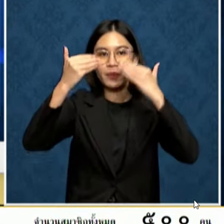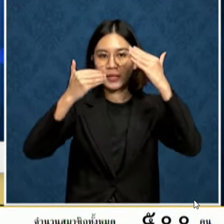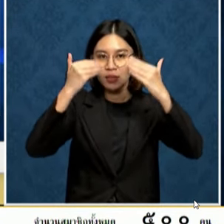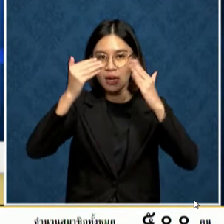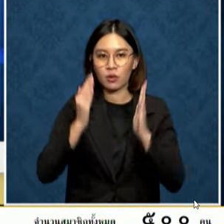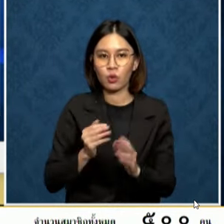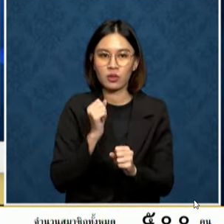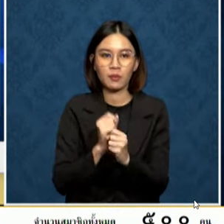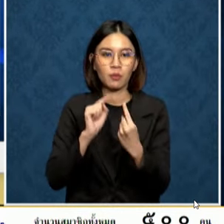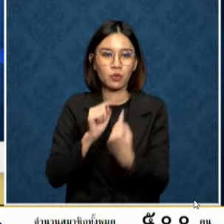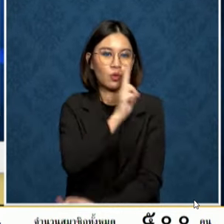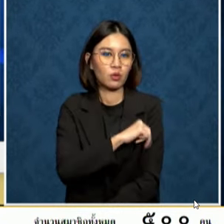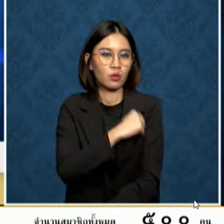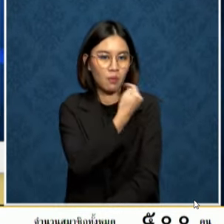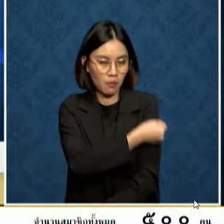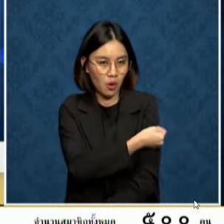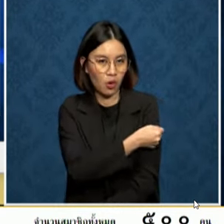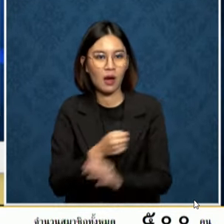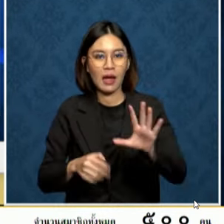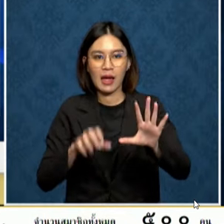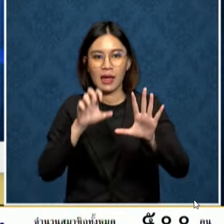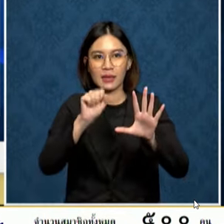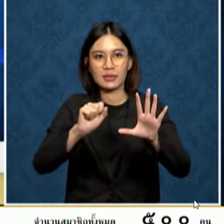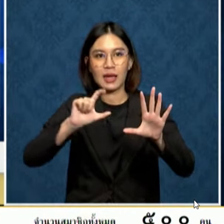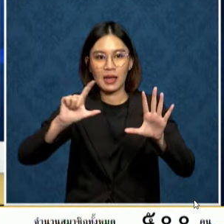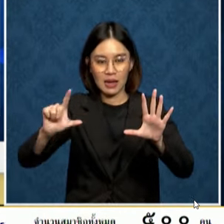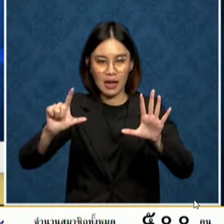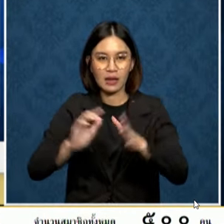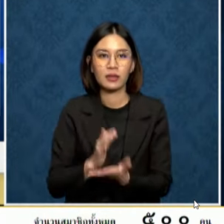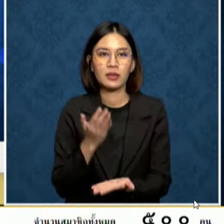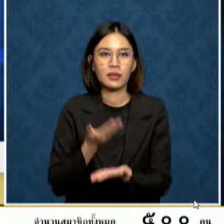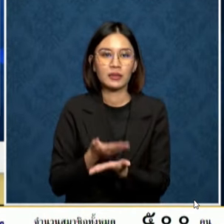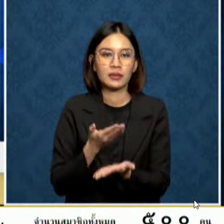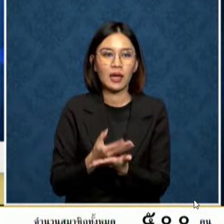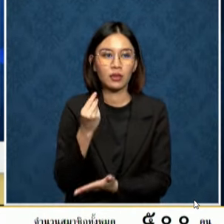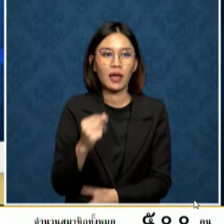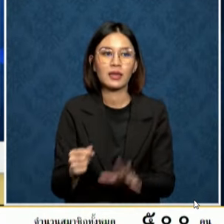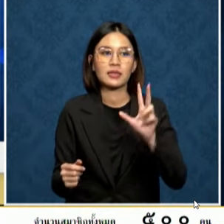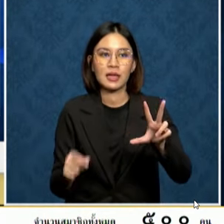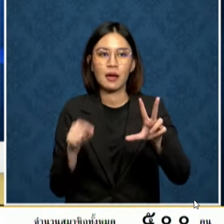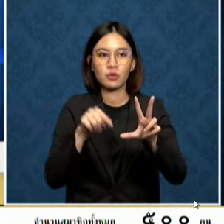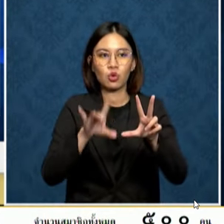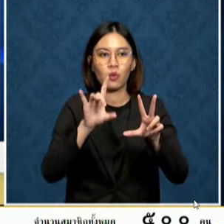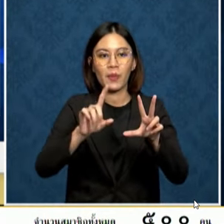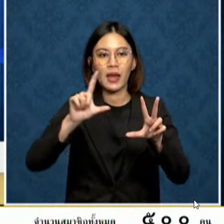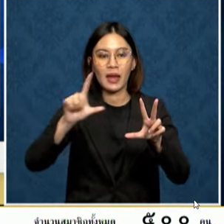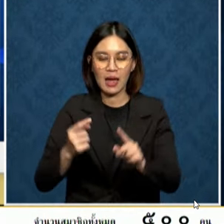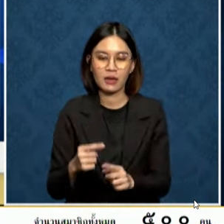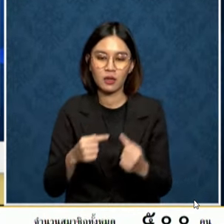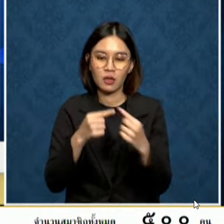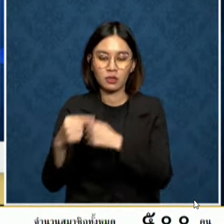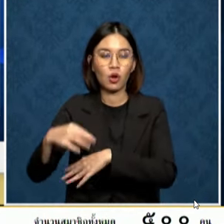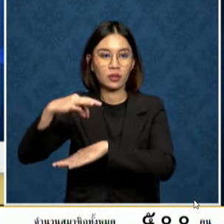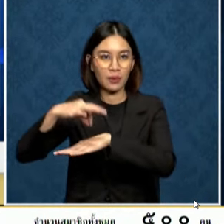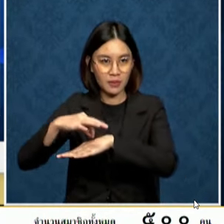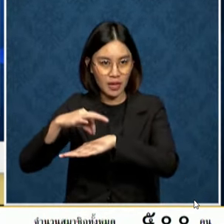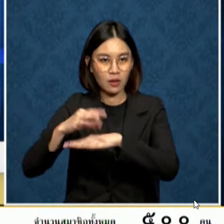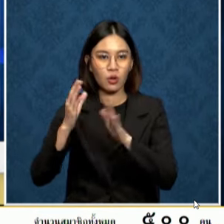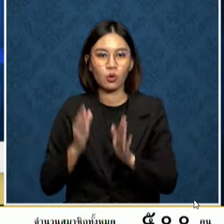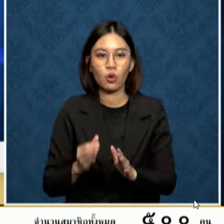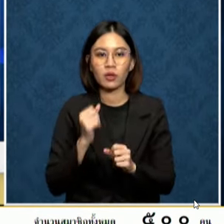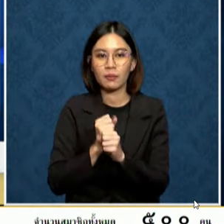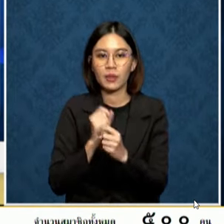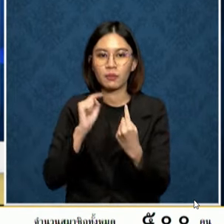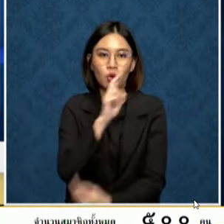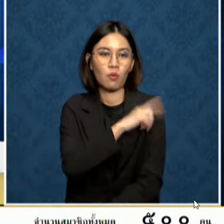ากรทางการแพทย์500 ล้านนะเราใช้วงเงิน 3.8 ล้านบาทต่ตำแหน่งจะสามารถผลิบคลากรทางการแพ